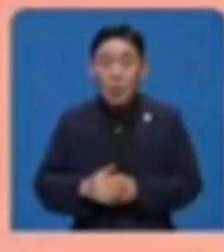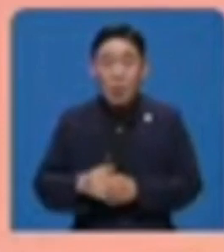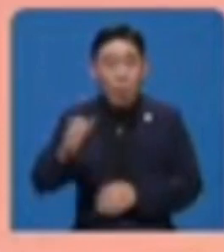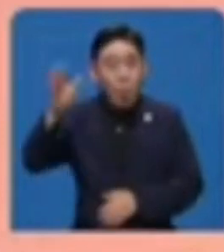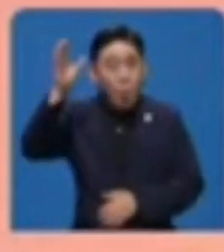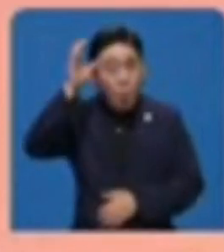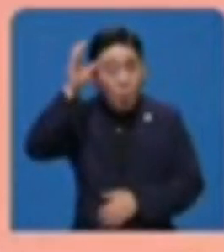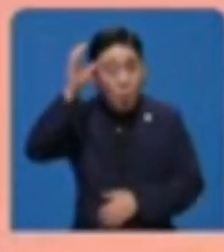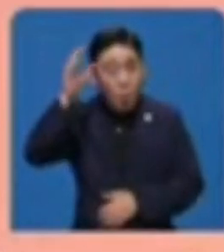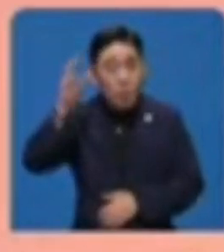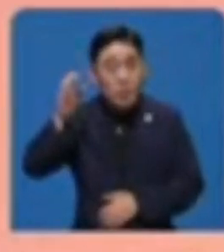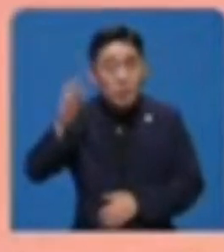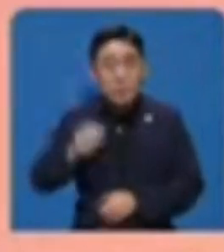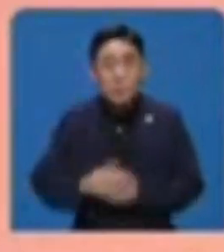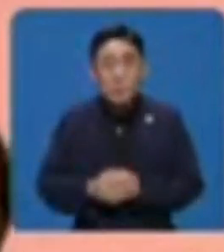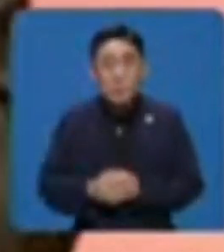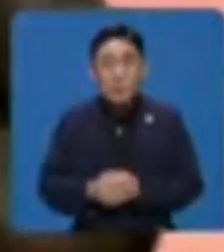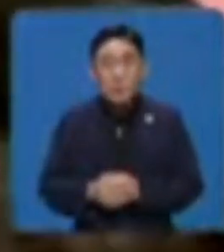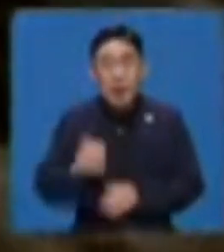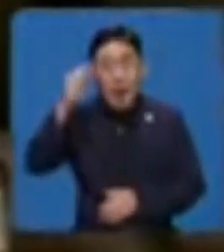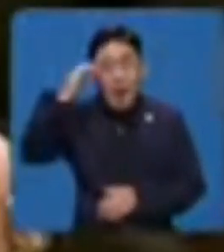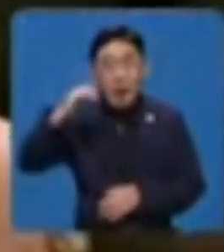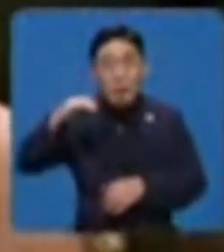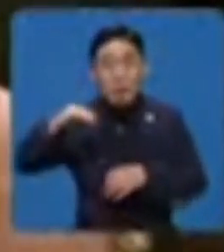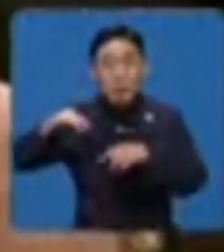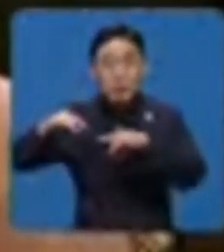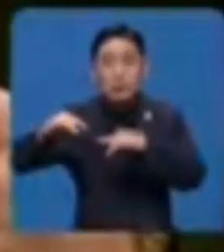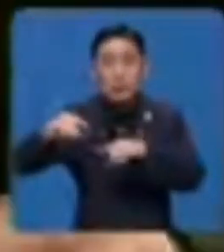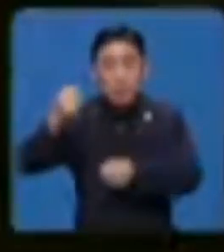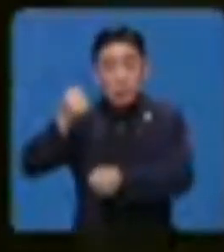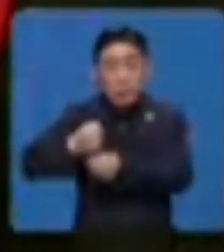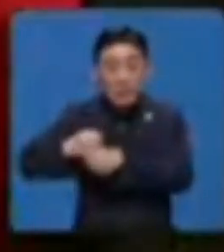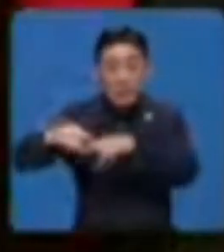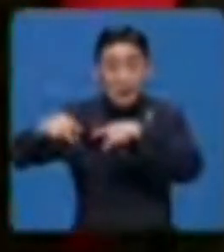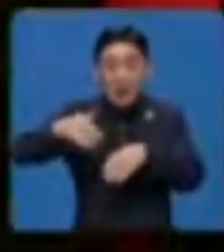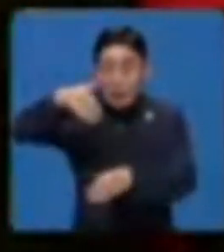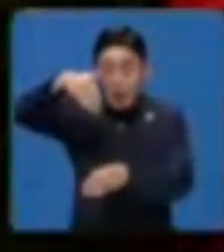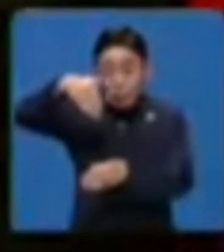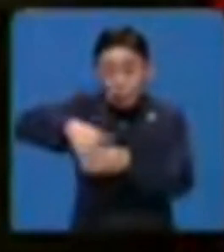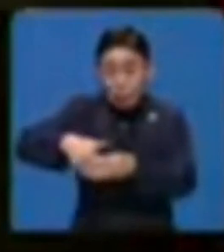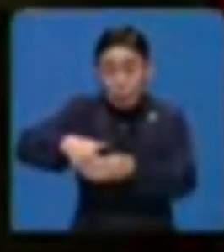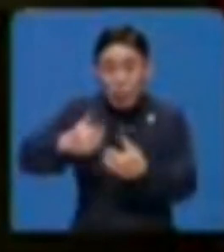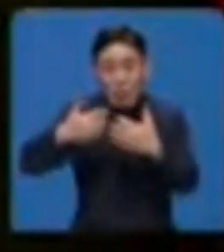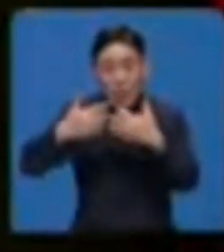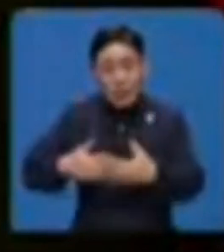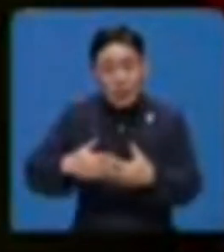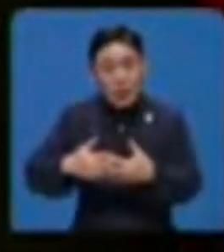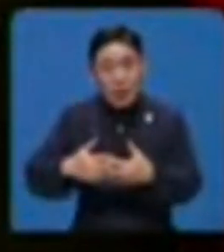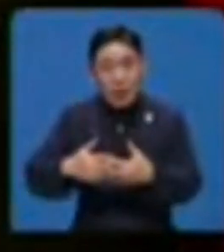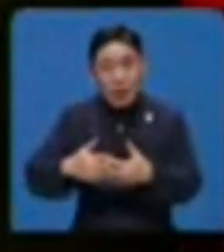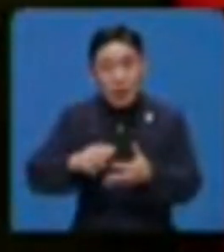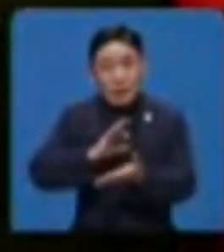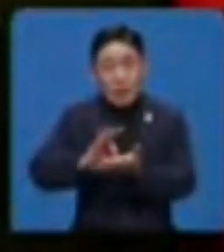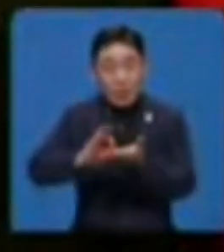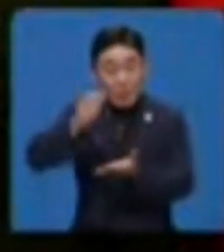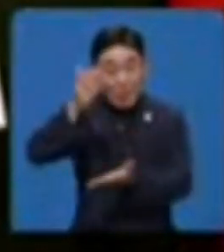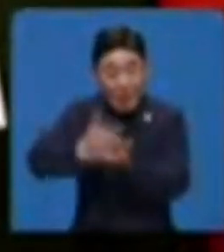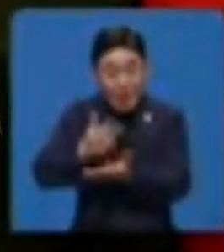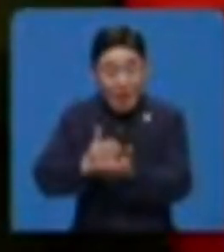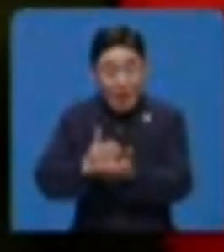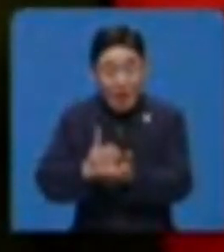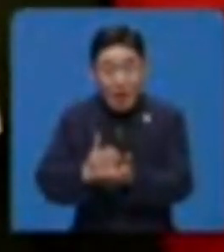콩고에서 한국산 전자투표기를 사용하는 것은 역효과가 될 수 있다.